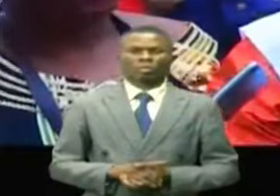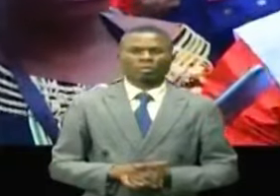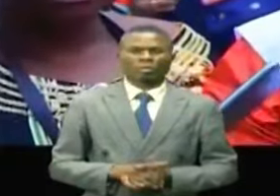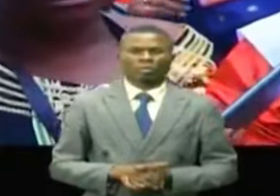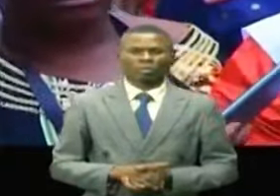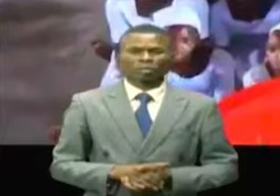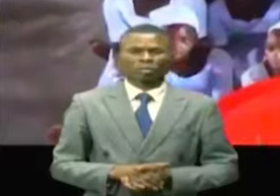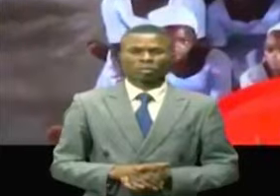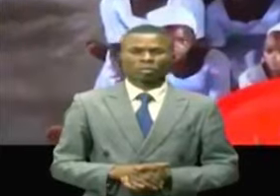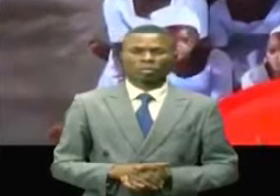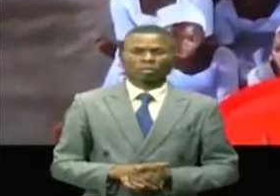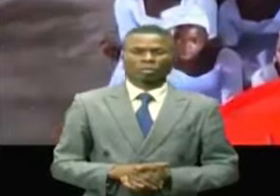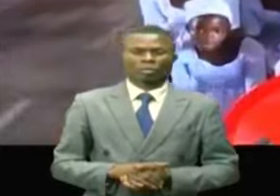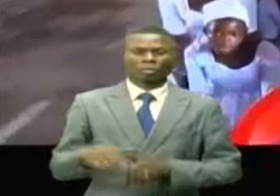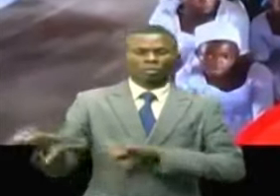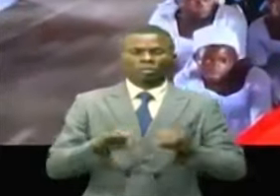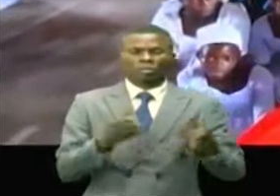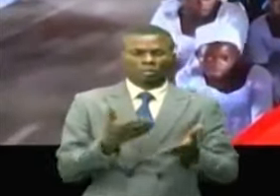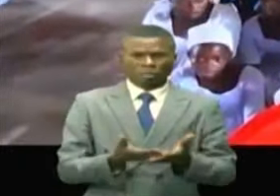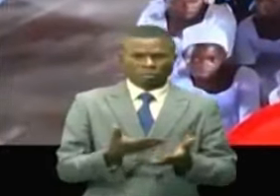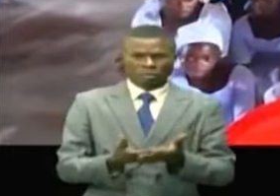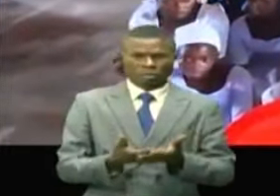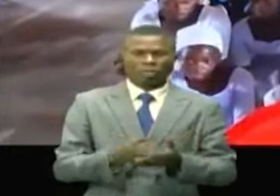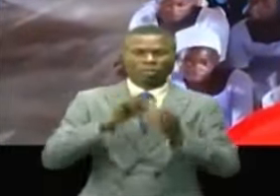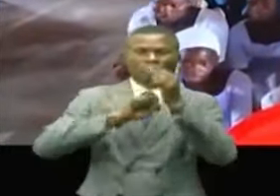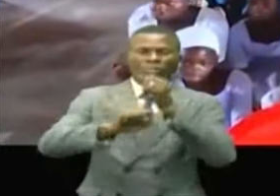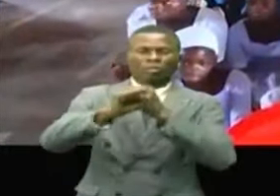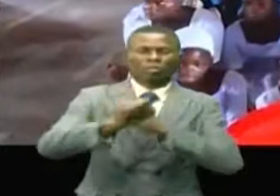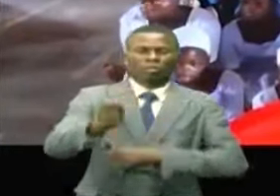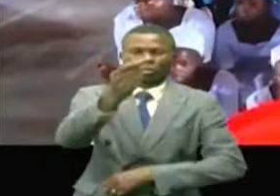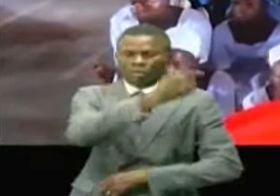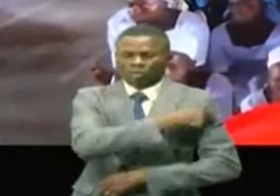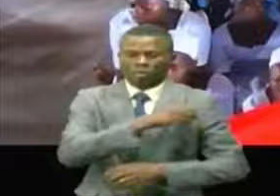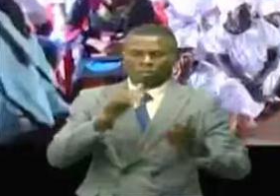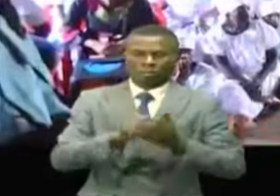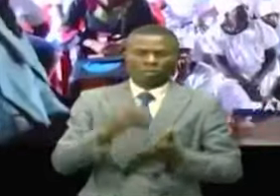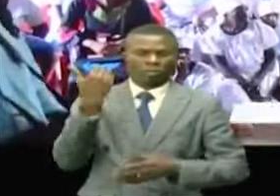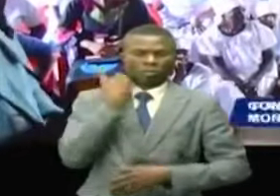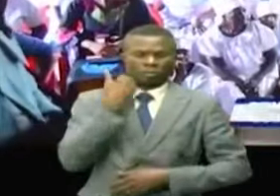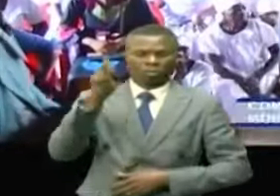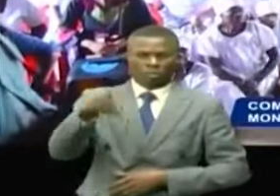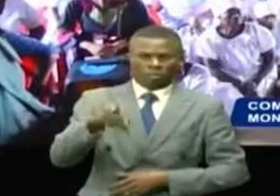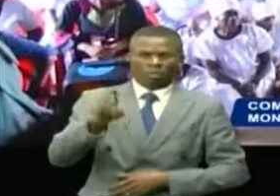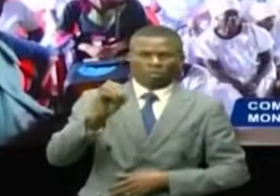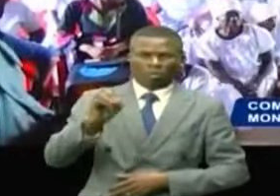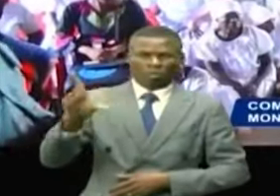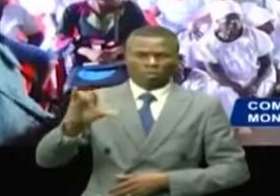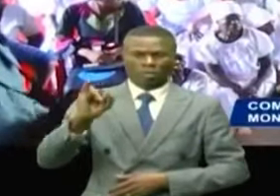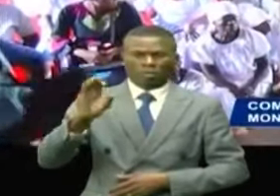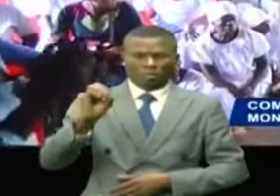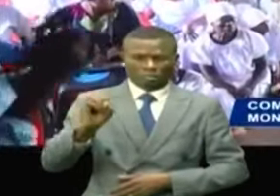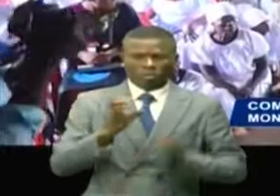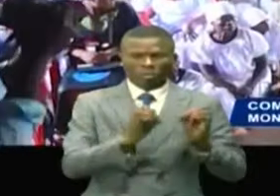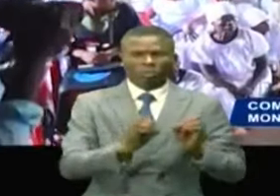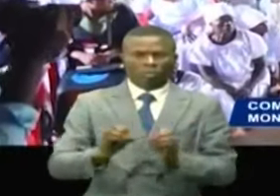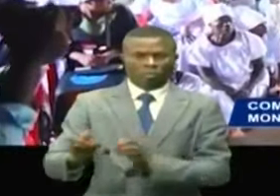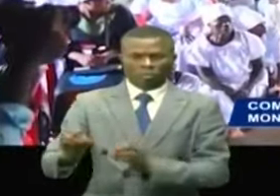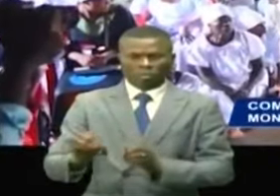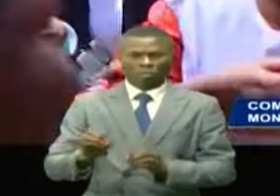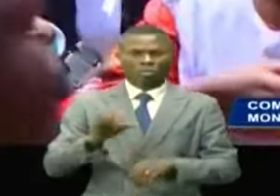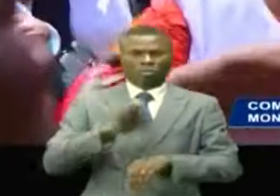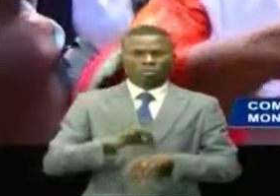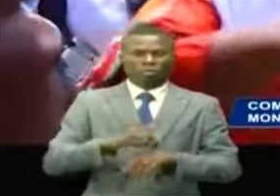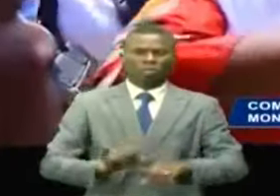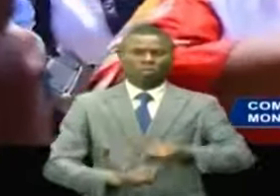oriental cette activité la campagne de vaccination contre la la polyomélite a été organisé grâce à